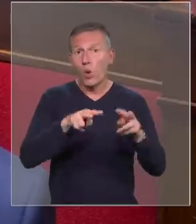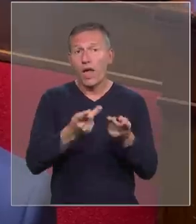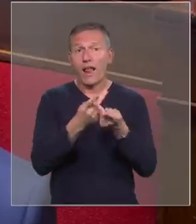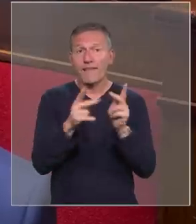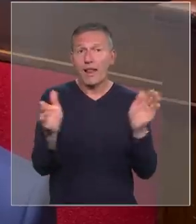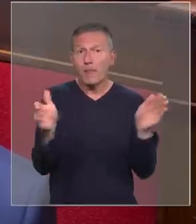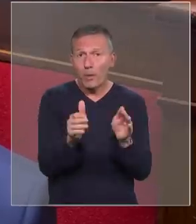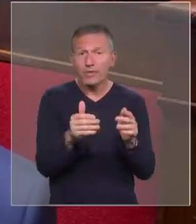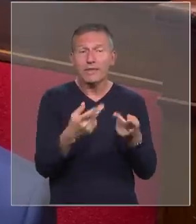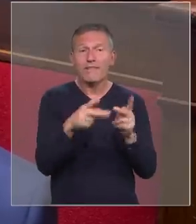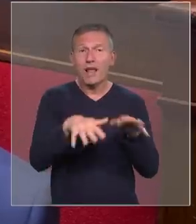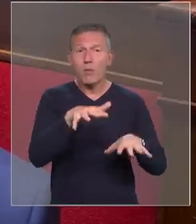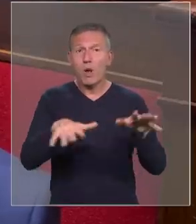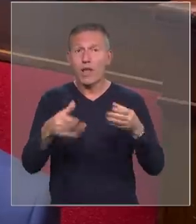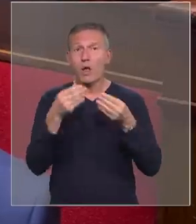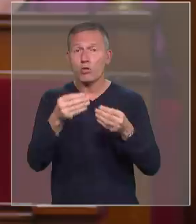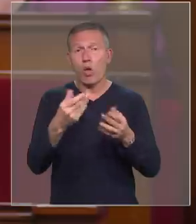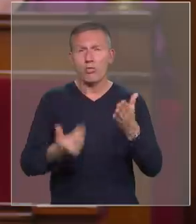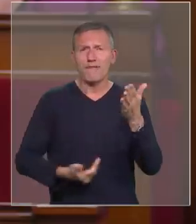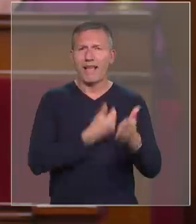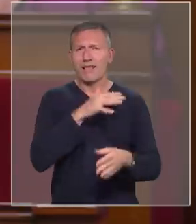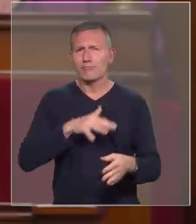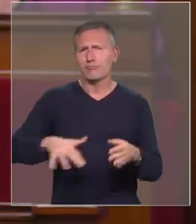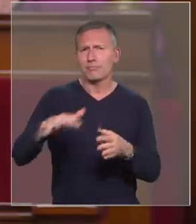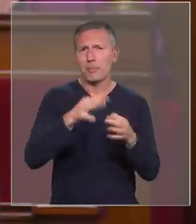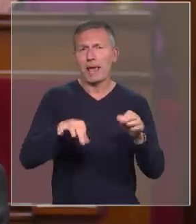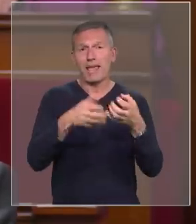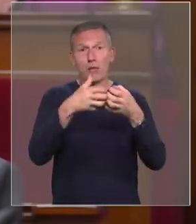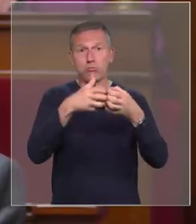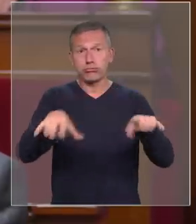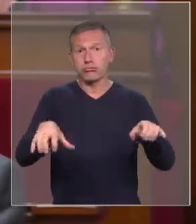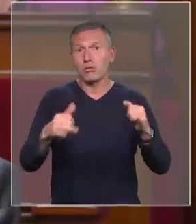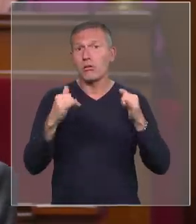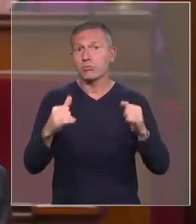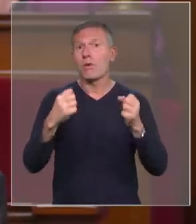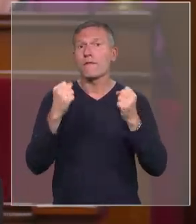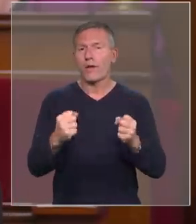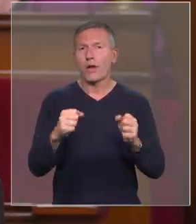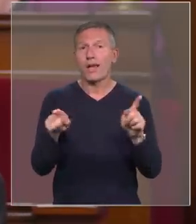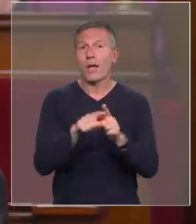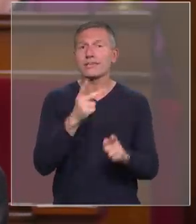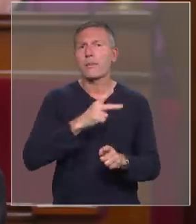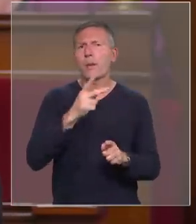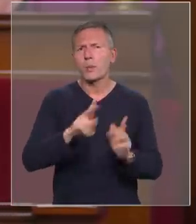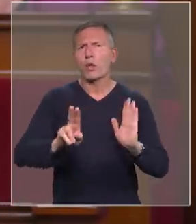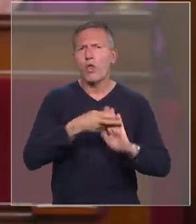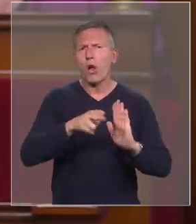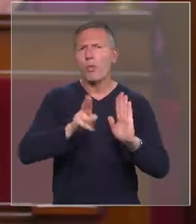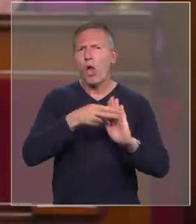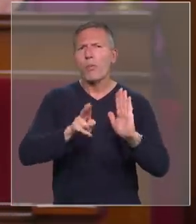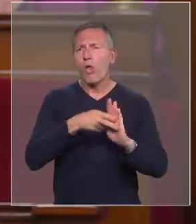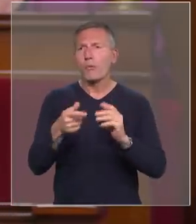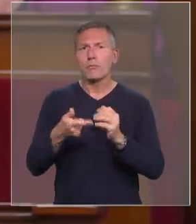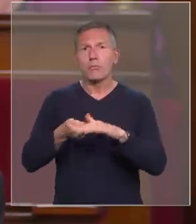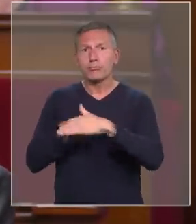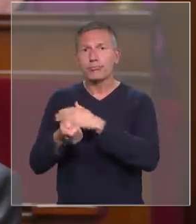villes moyennes, et vous accentuez la fracture de notre pays. En multipliant les normes et en réduisant les